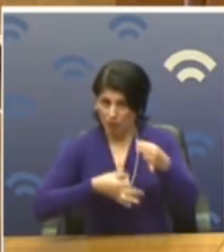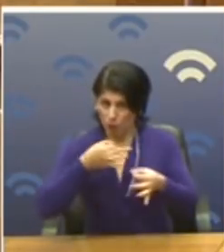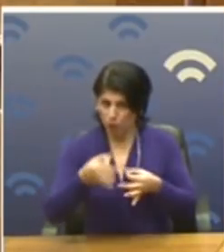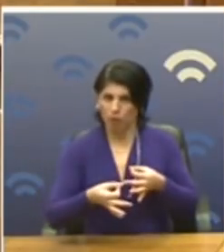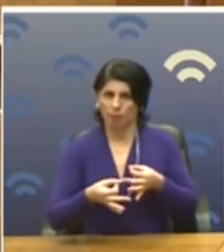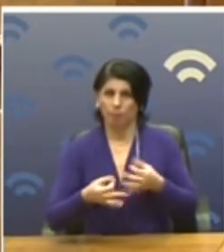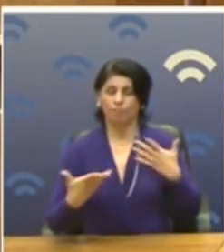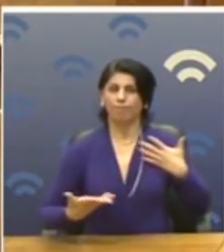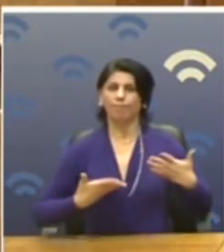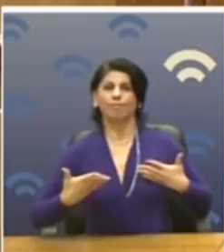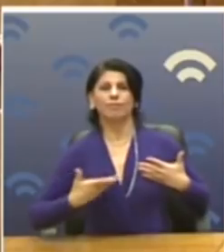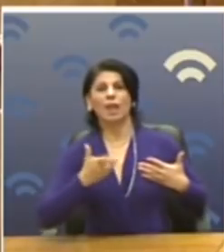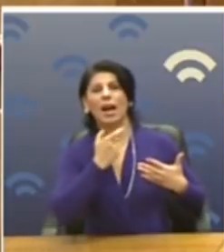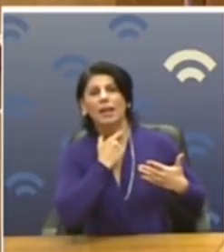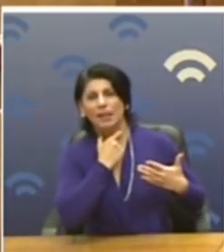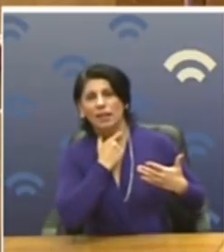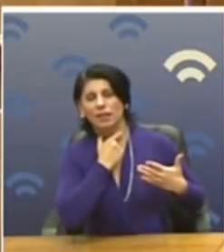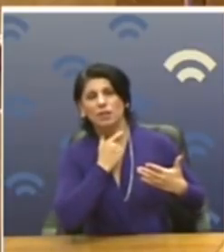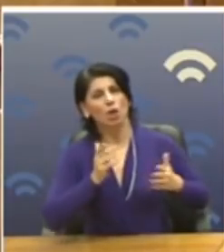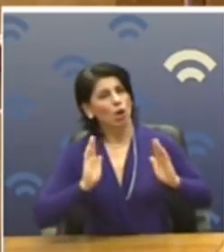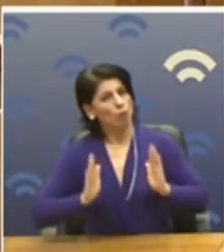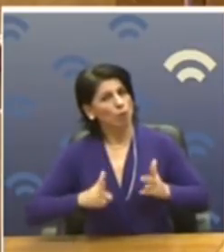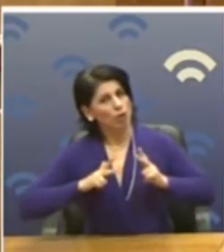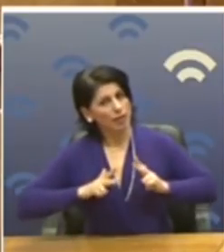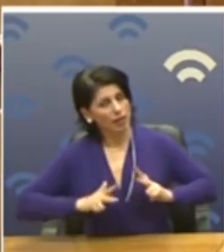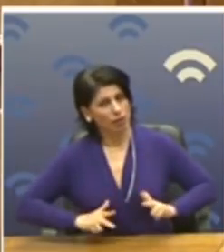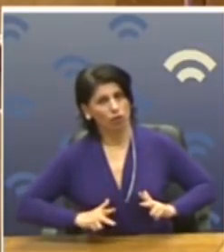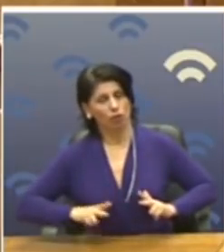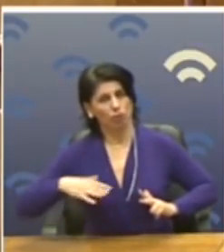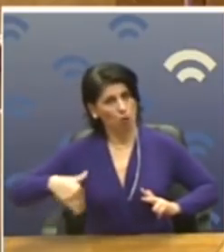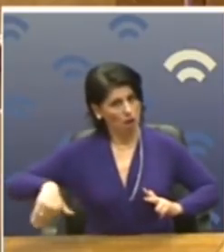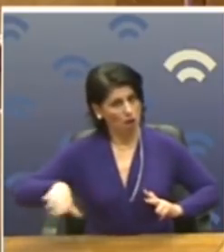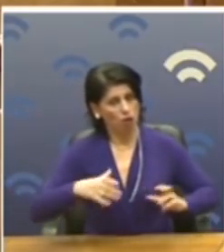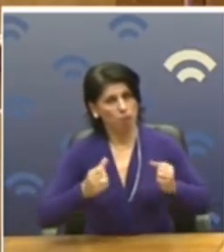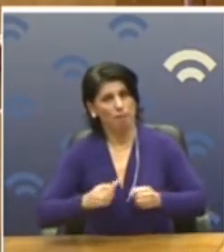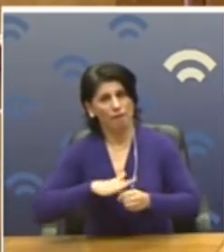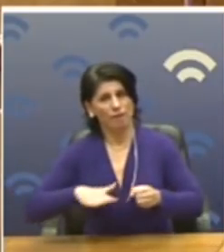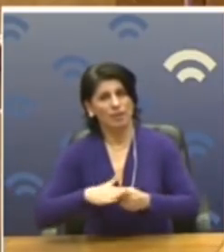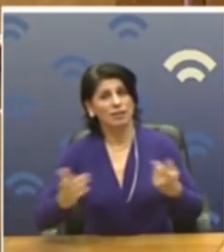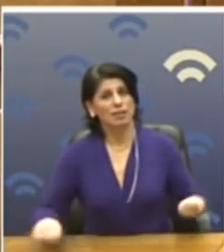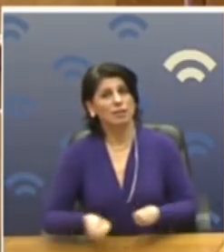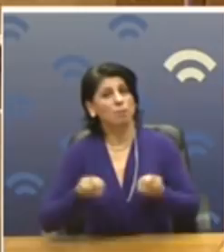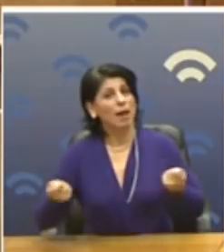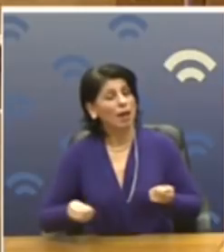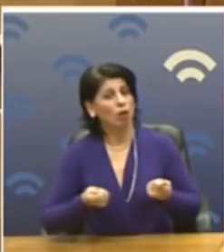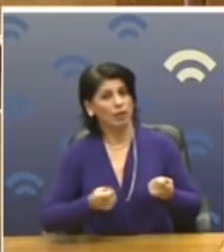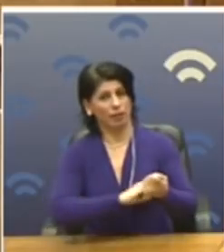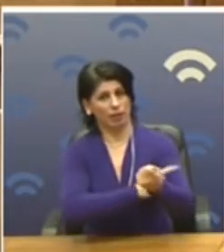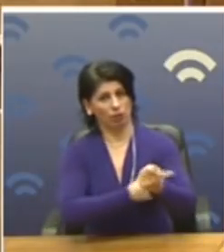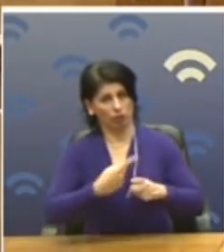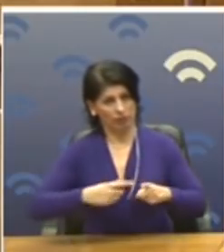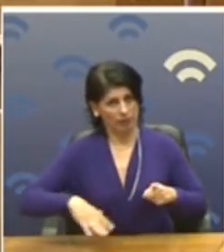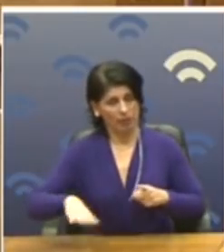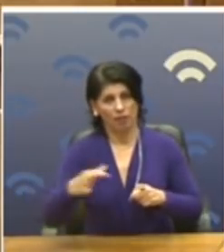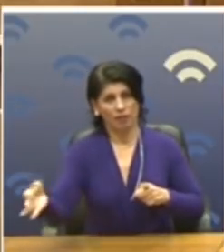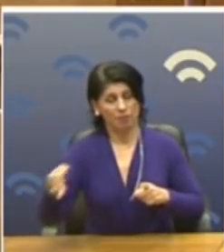τις σύγχρονες ανάγκες που μπορεί να ικανοποιήσει ο λαός με βάση τις παραγωγικές δυνατότητες της χώρας,